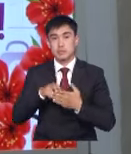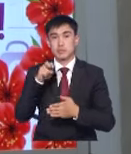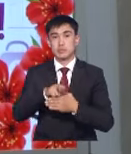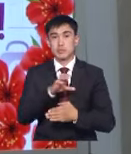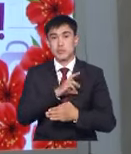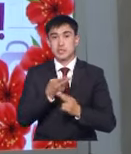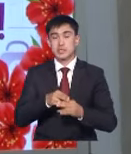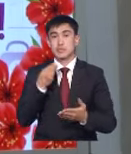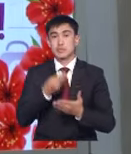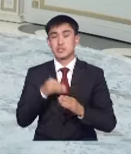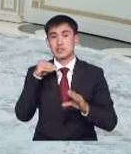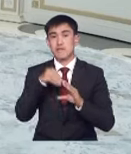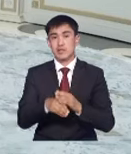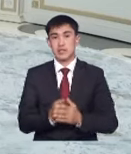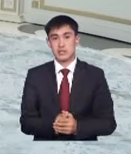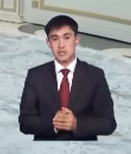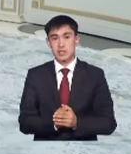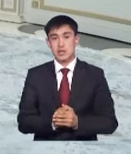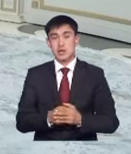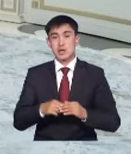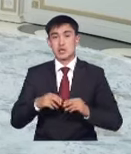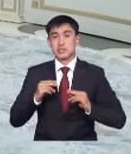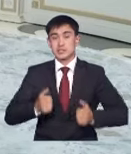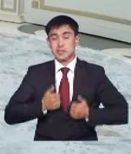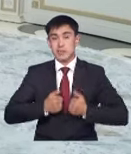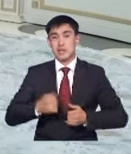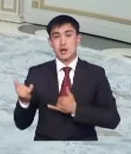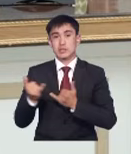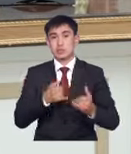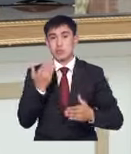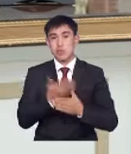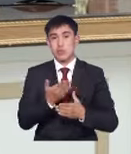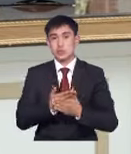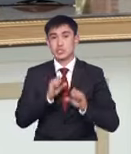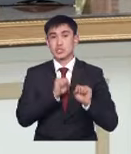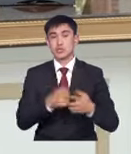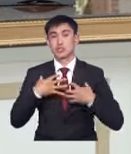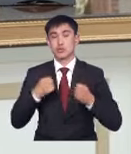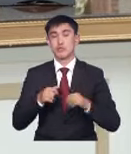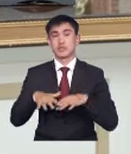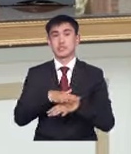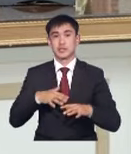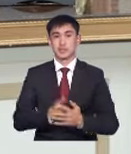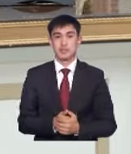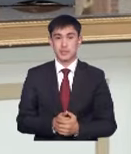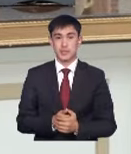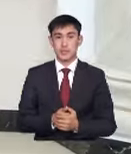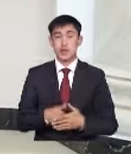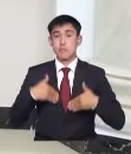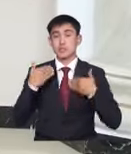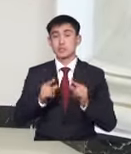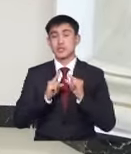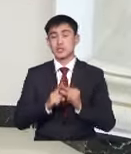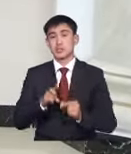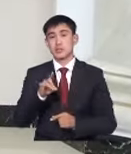благодарственными письмами за свой бесценный вклад в неустанное стремление к оказанию помощи и защите здоровья населения. В своей